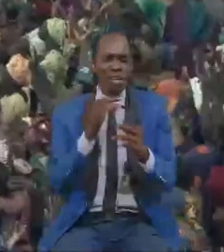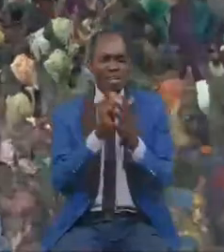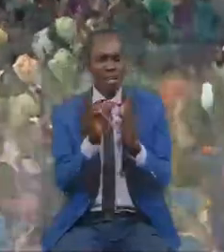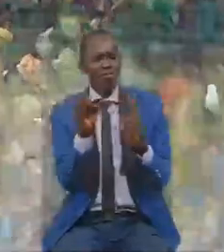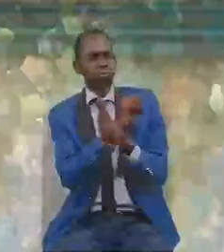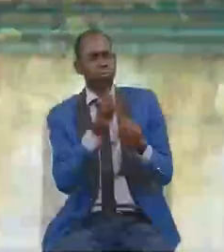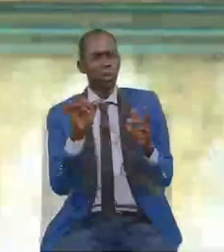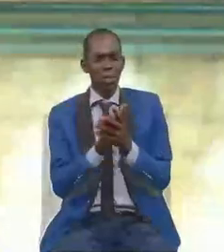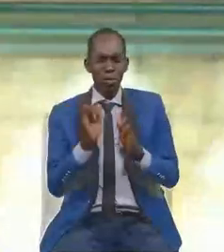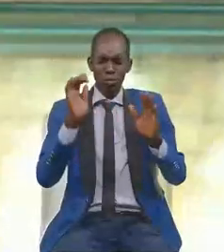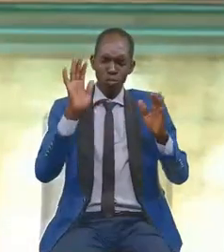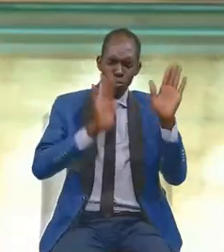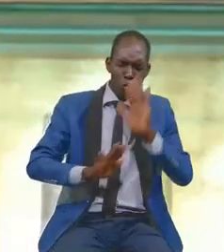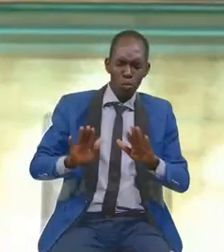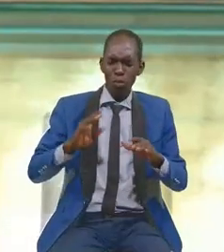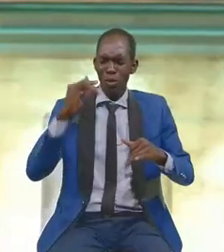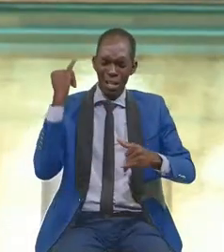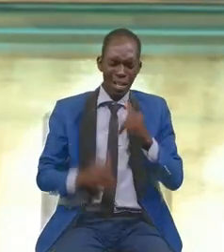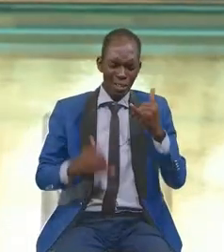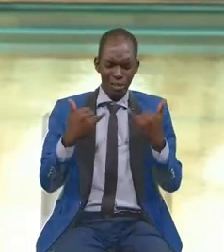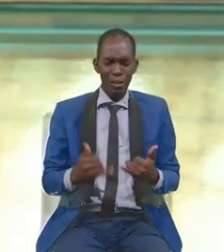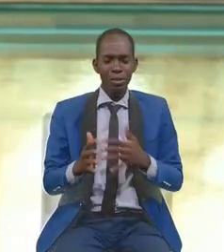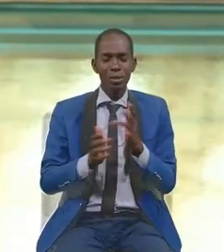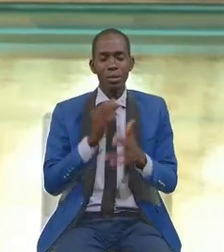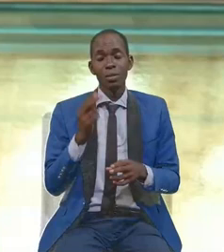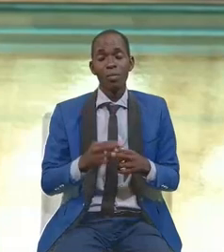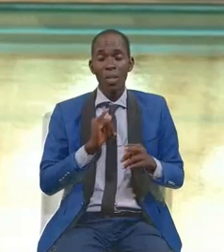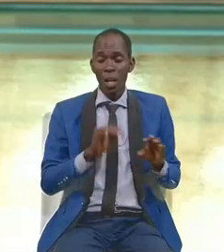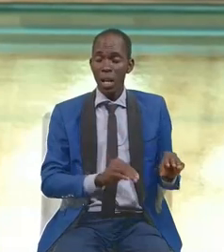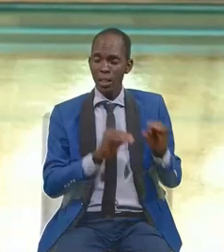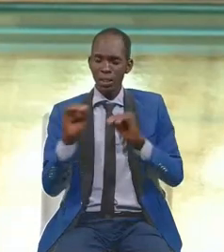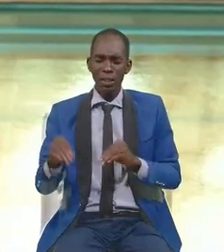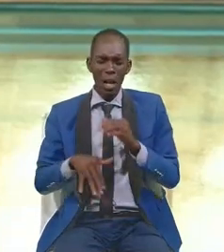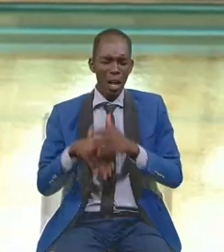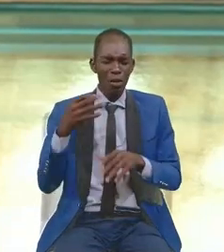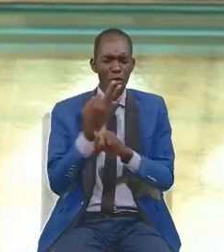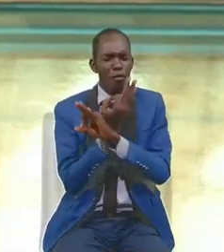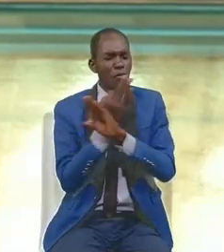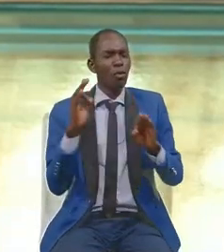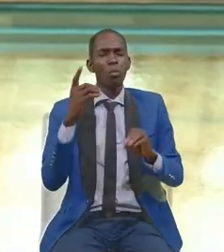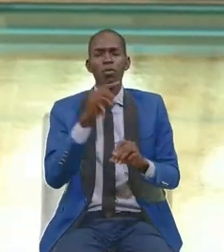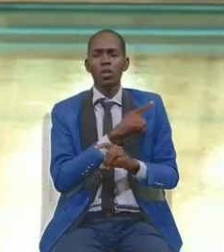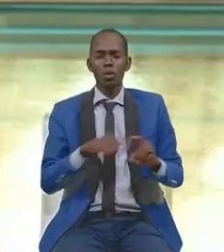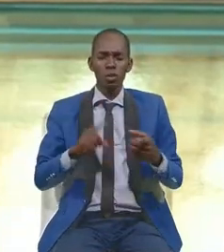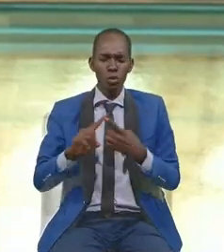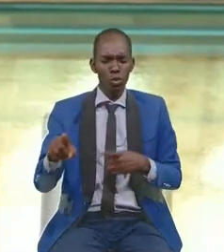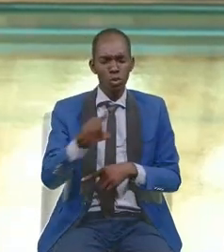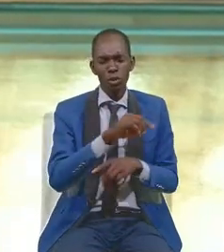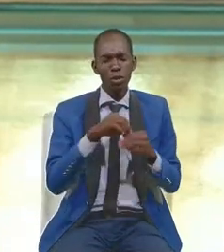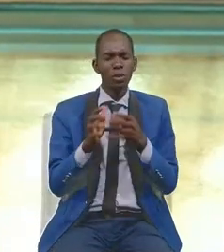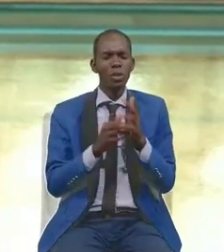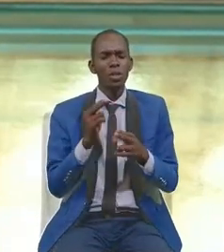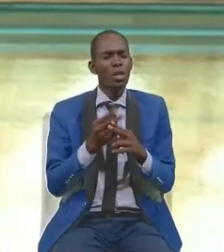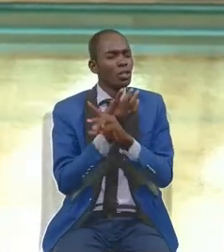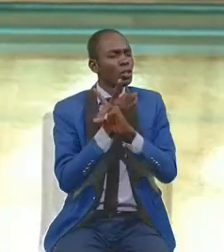affection, que cela prenne fin maintenant. J'envoie la liberté du Seigneur sur vous, la délivrance du Seigneur sur vous,